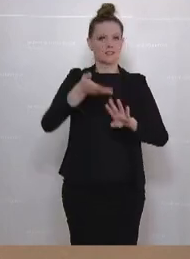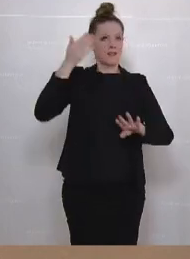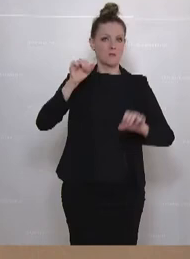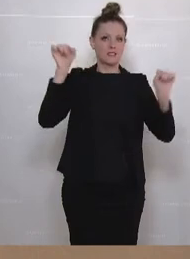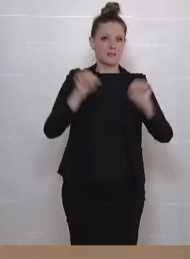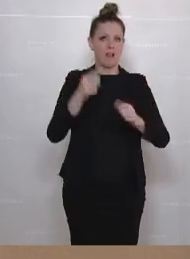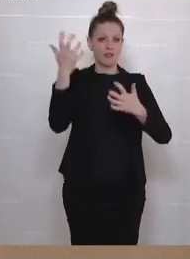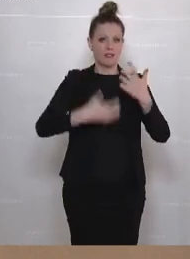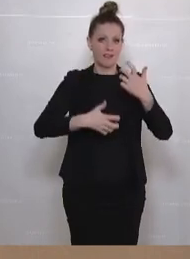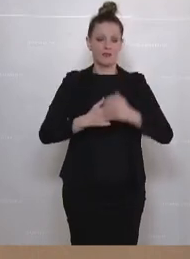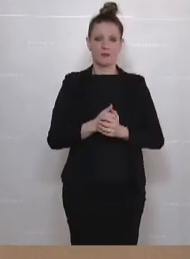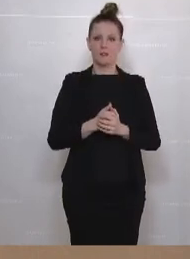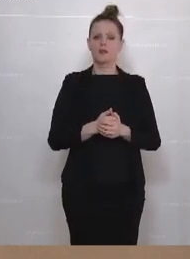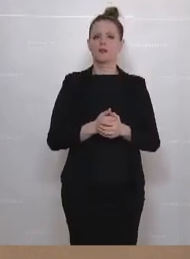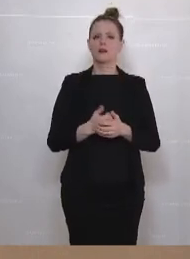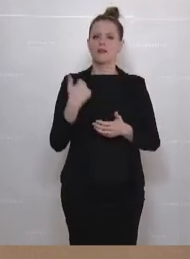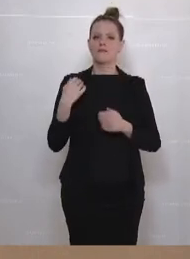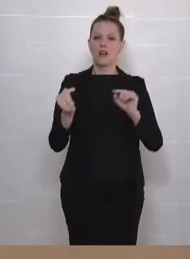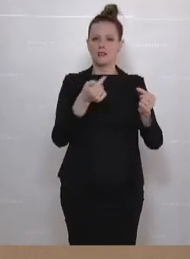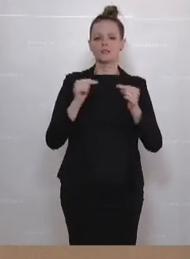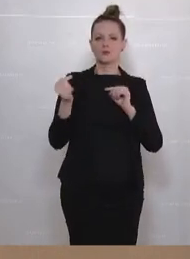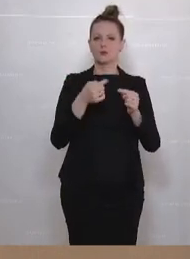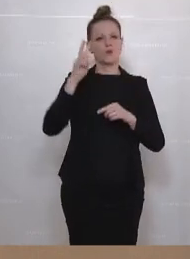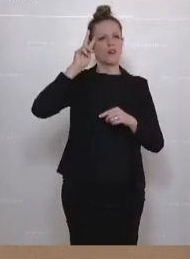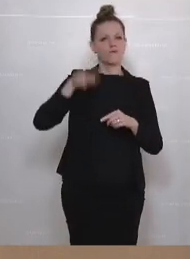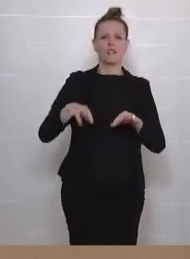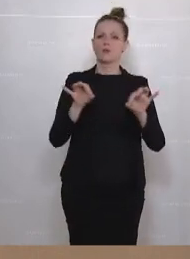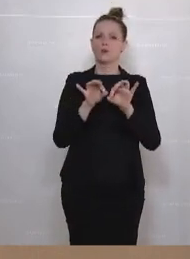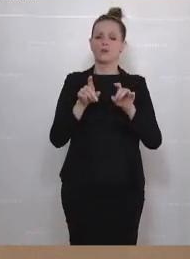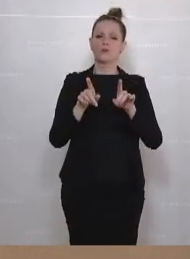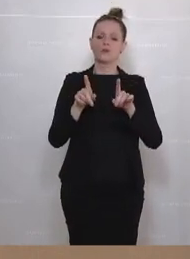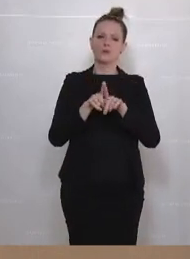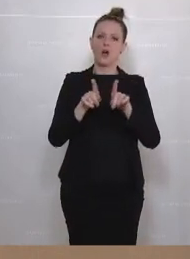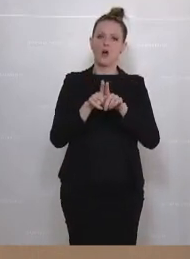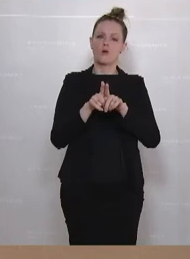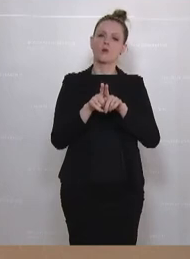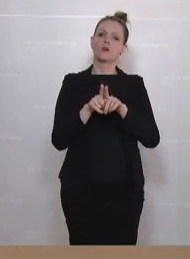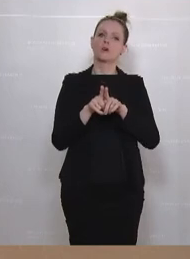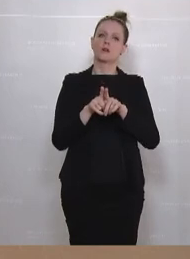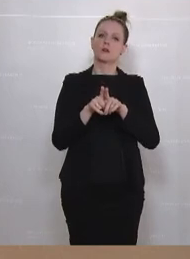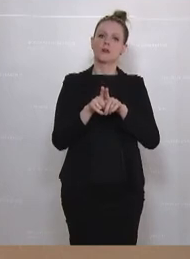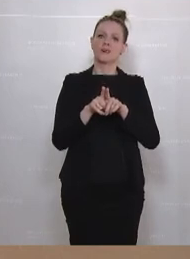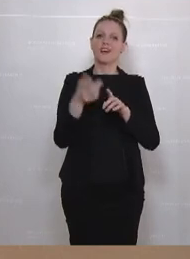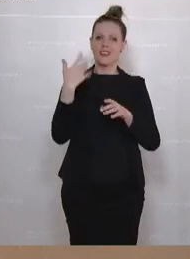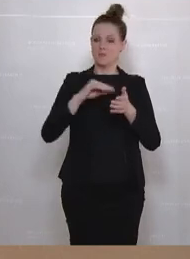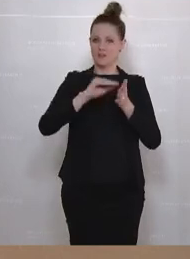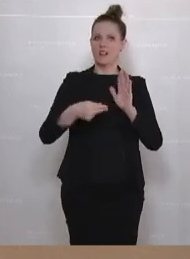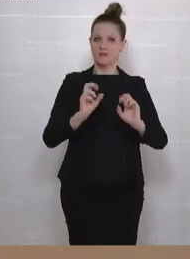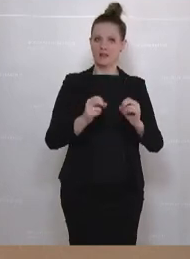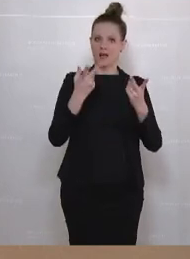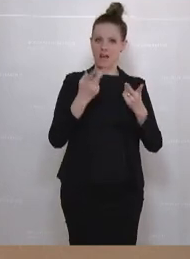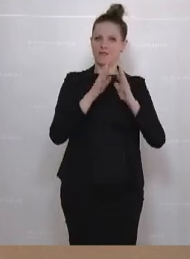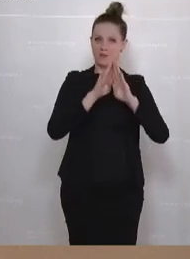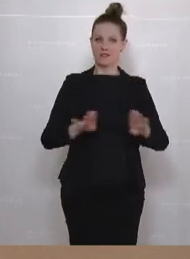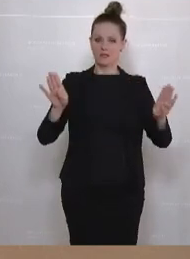Und als wir gerade die Diskussion hatten in Wien um die Präsentation beim Inkrafttreten des Vertrages, gab es eine